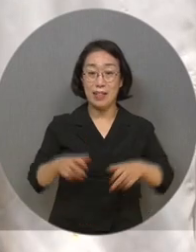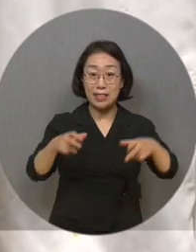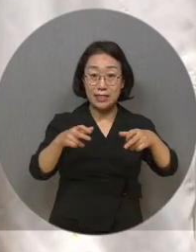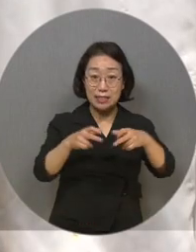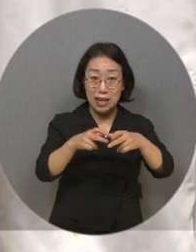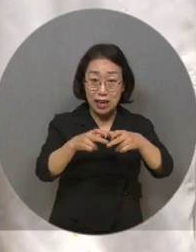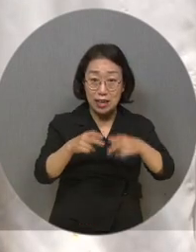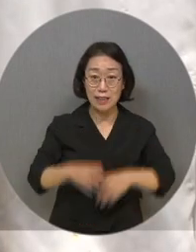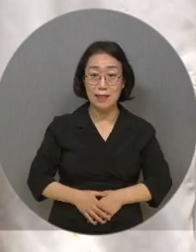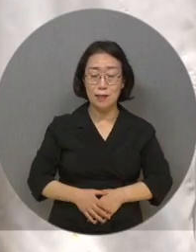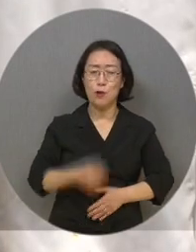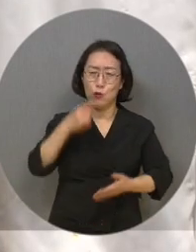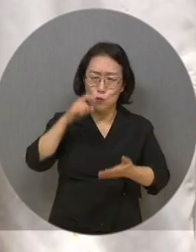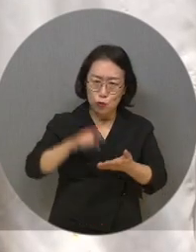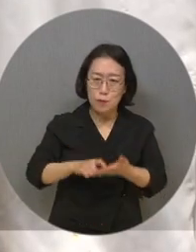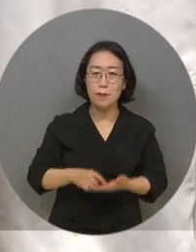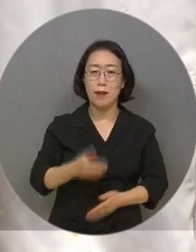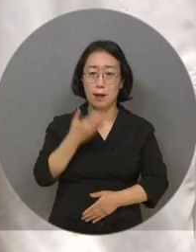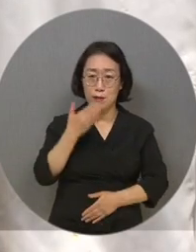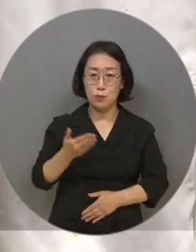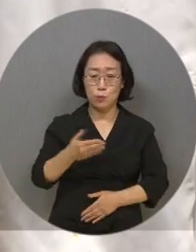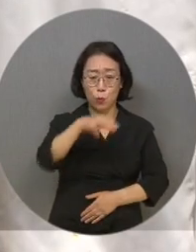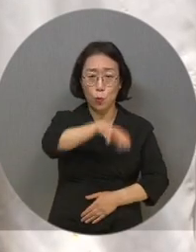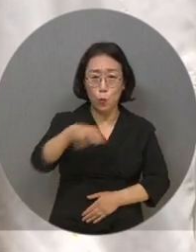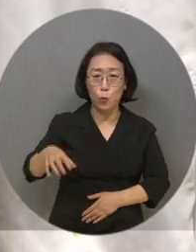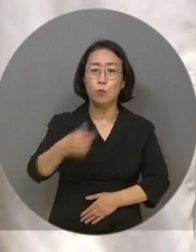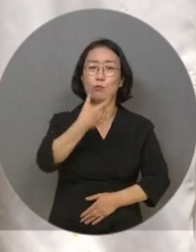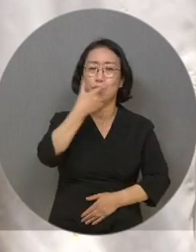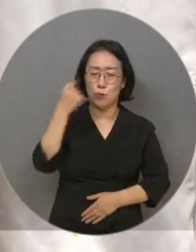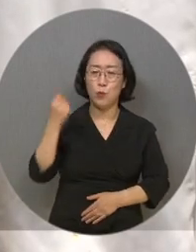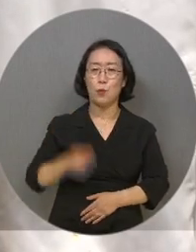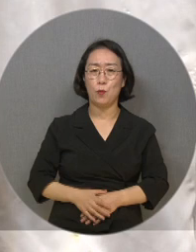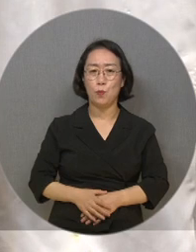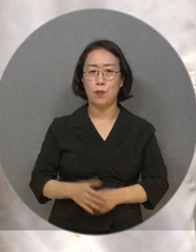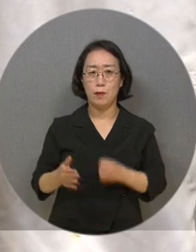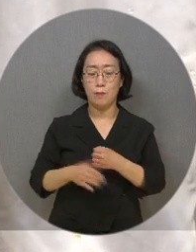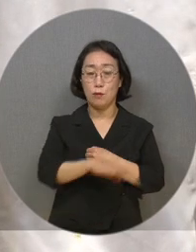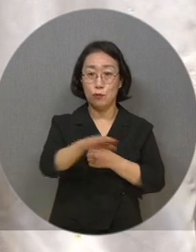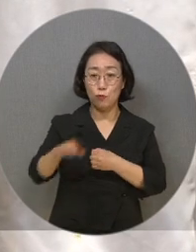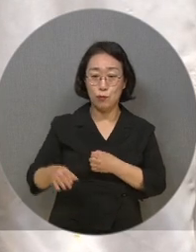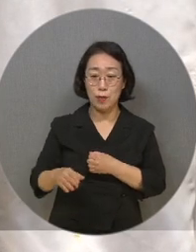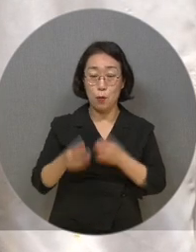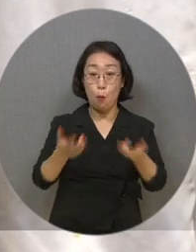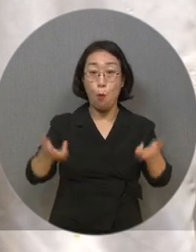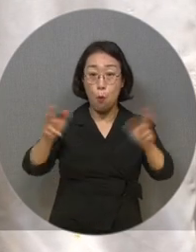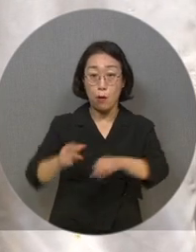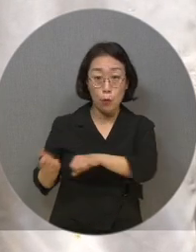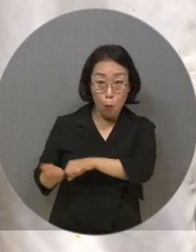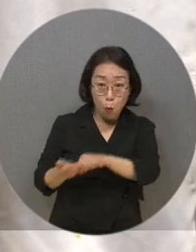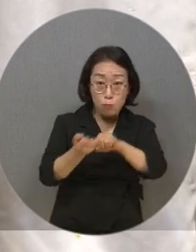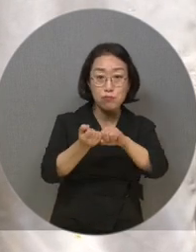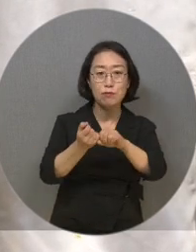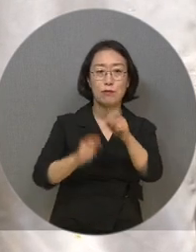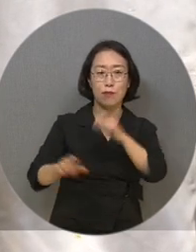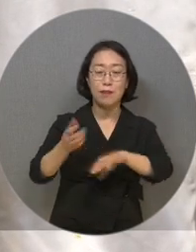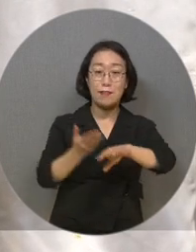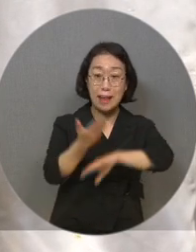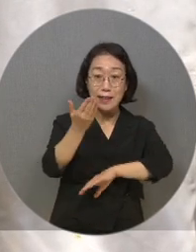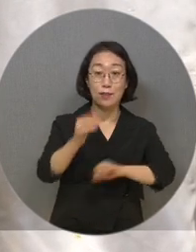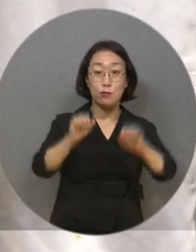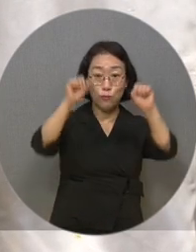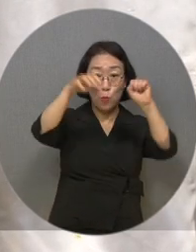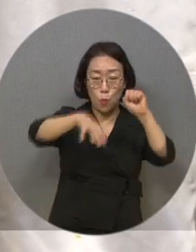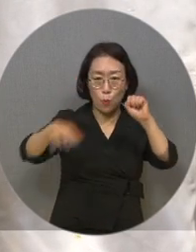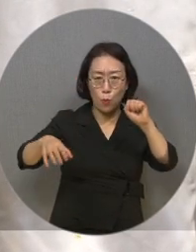장애인들이 원만하게 할 수 있는 체육시설이 아무래도 많이 부족한 것 같아서 저희 파크골프뿐만 아니라 다른 운동에도 많은